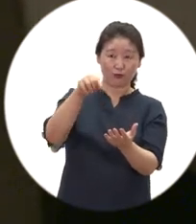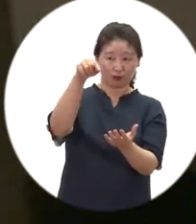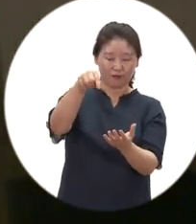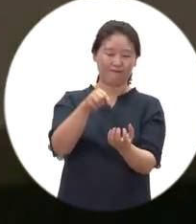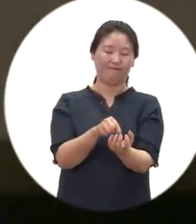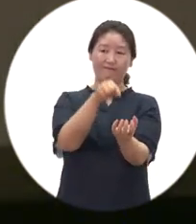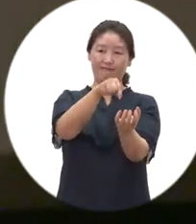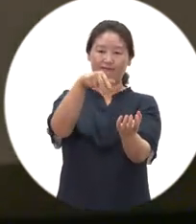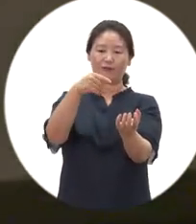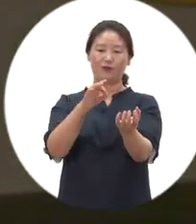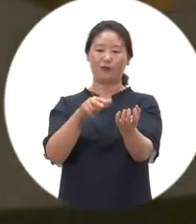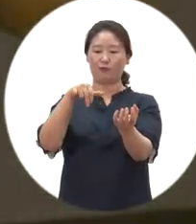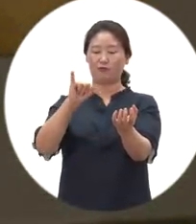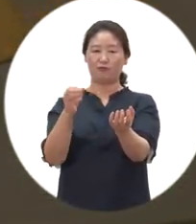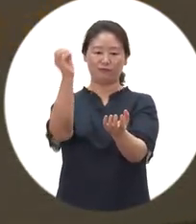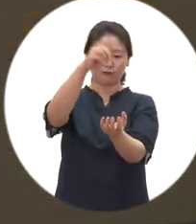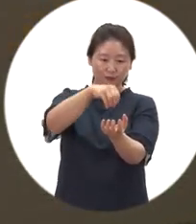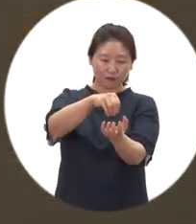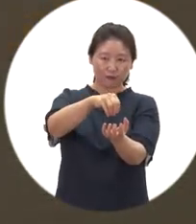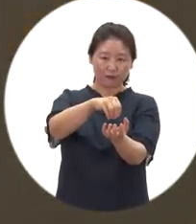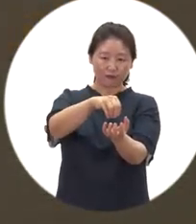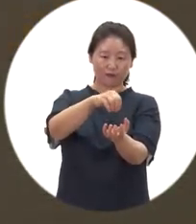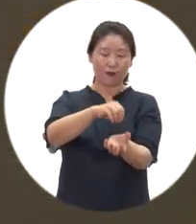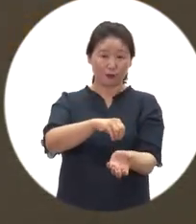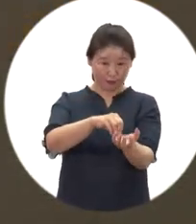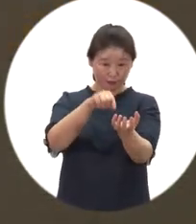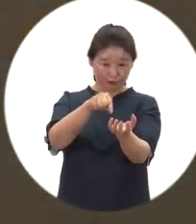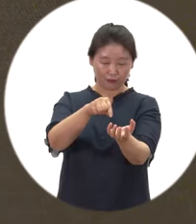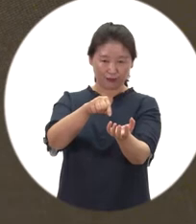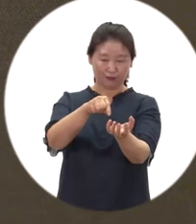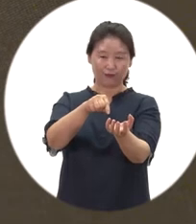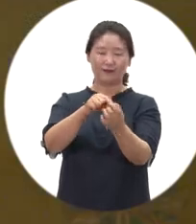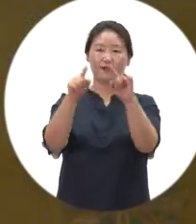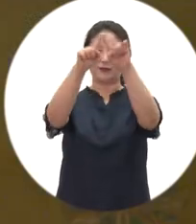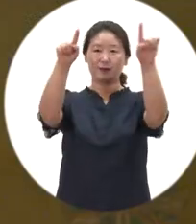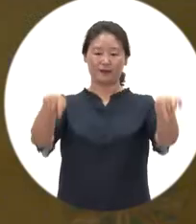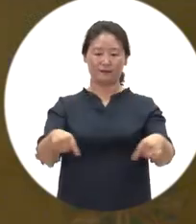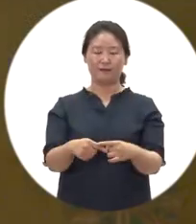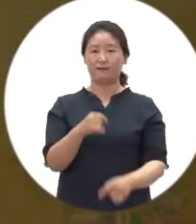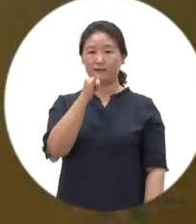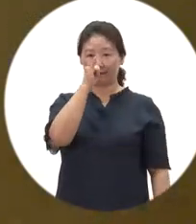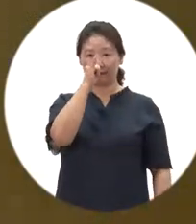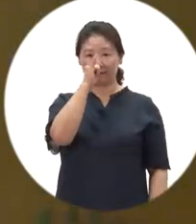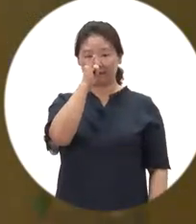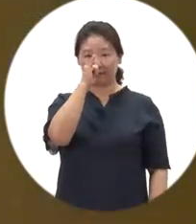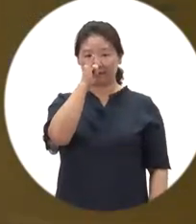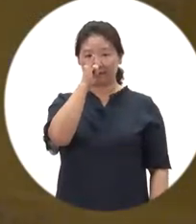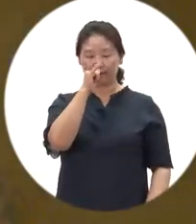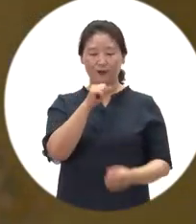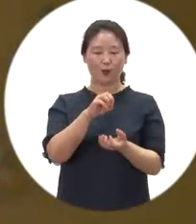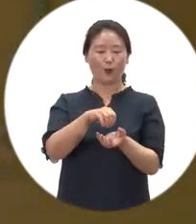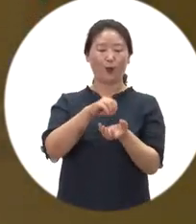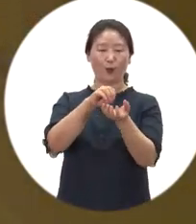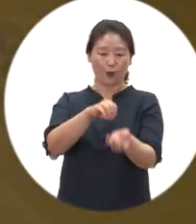보시는 자료는 그 종지윷을 놓는 종지와 윷, 밤윷, 그리고 윷판, 그리고 실제